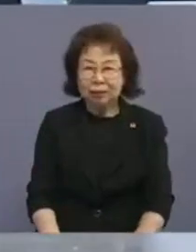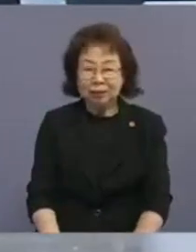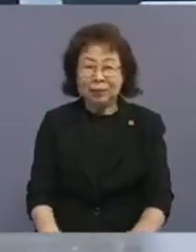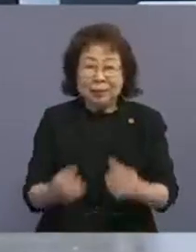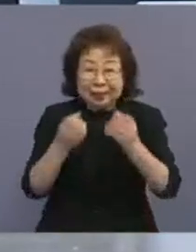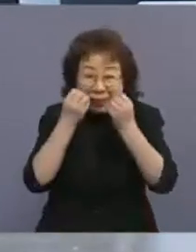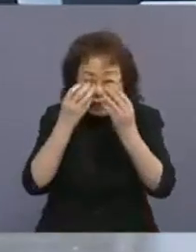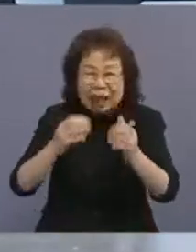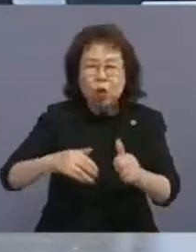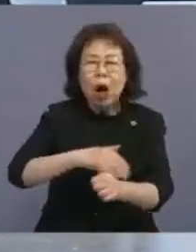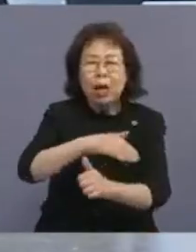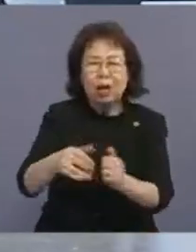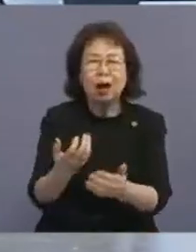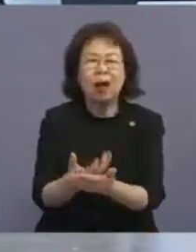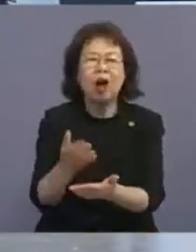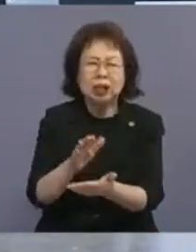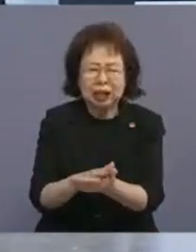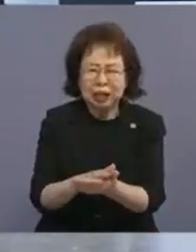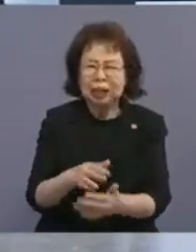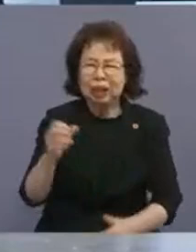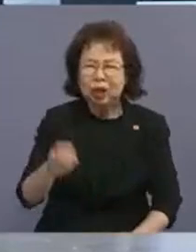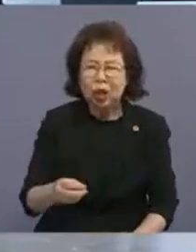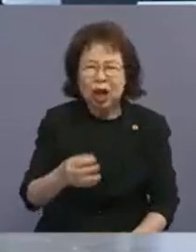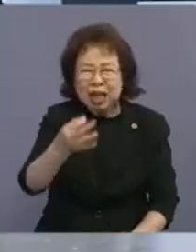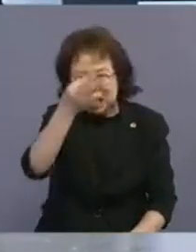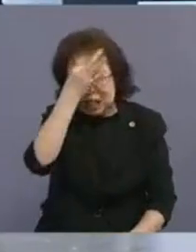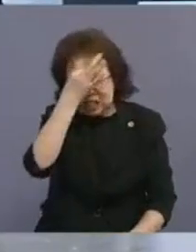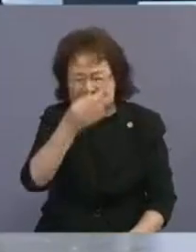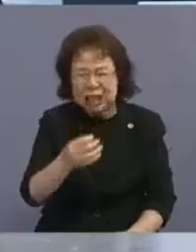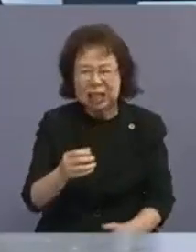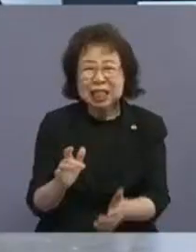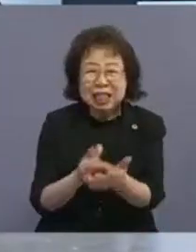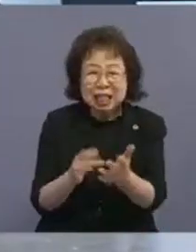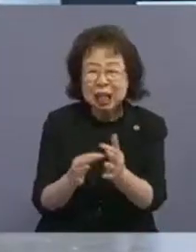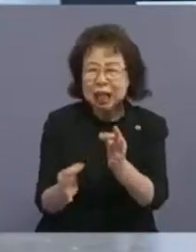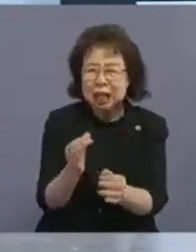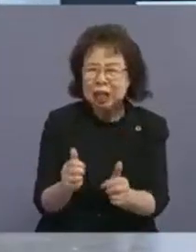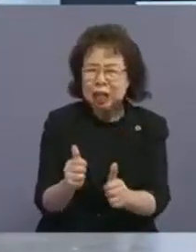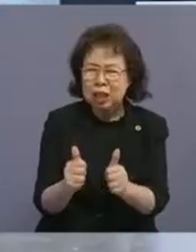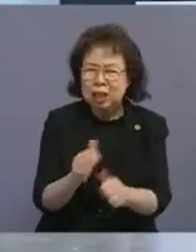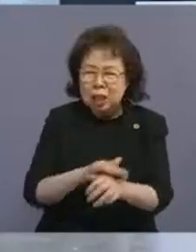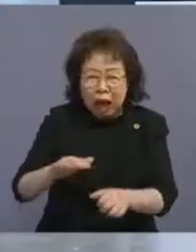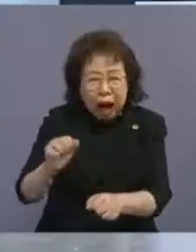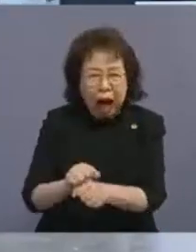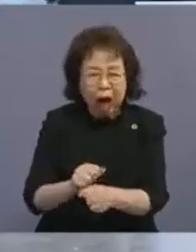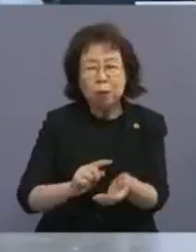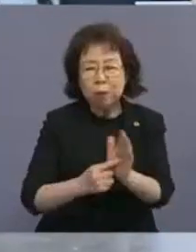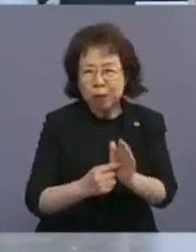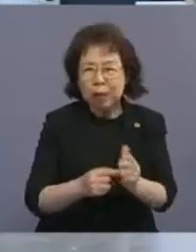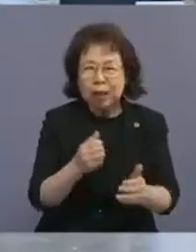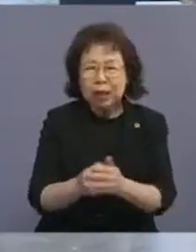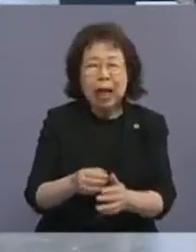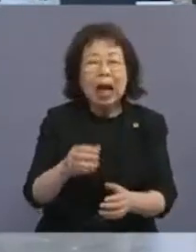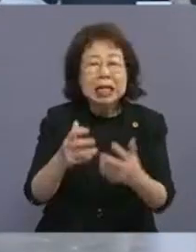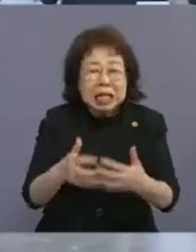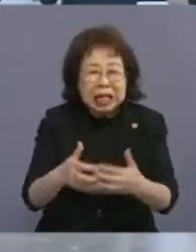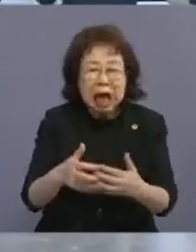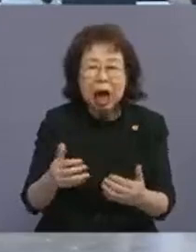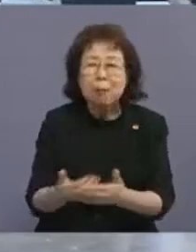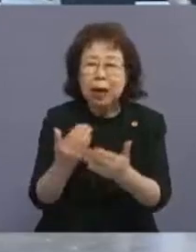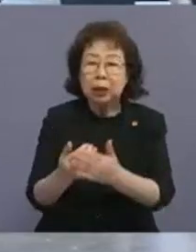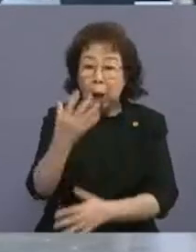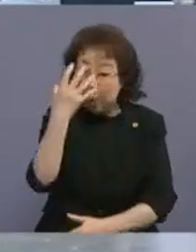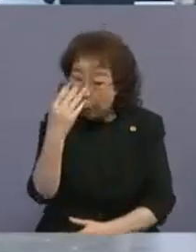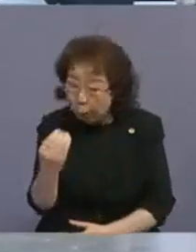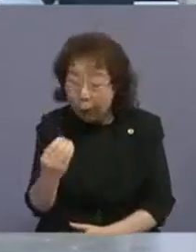친환경 제조 혁신과 디지털 기술의 융합이 된 그런 전시회라고 볼 수 있으며 국내 기계 산업 발전을 한눈에